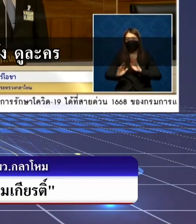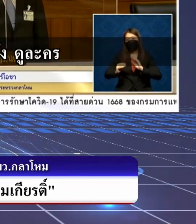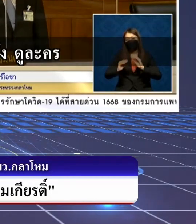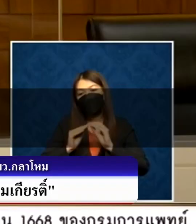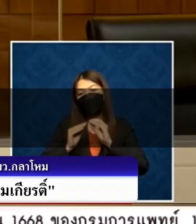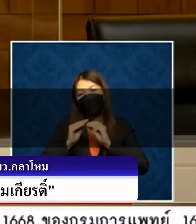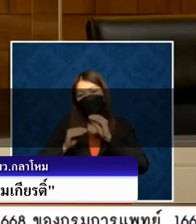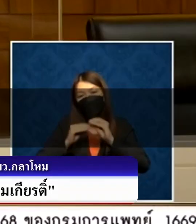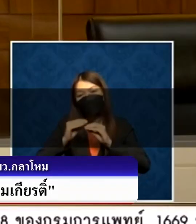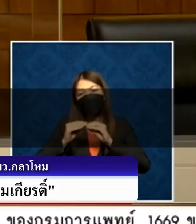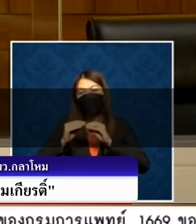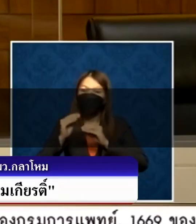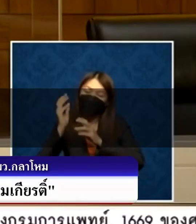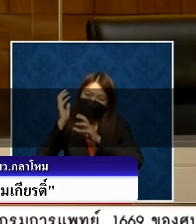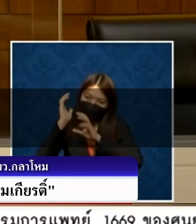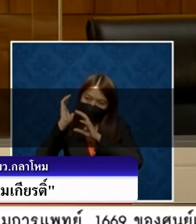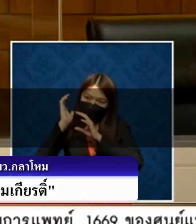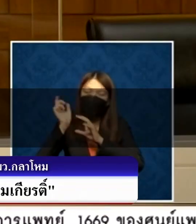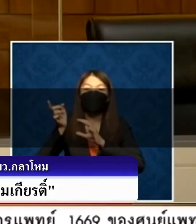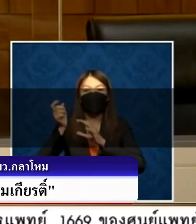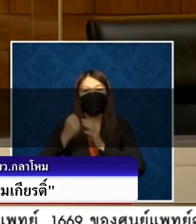ดูหนังดูละคร